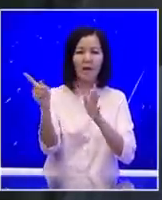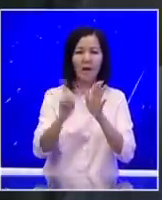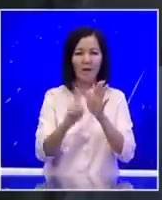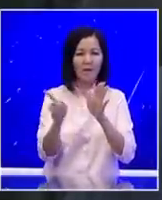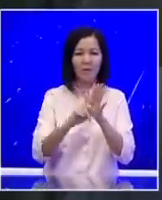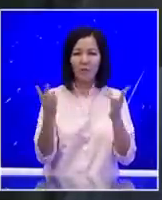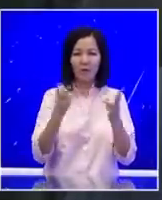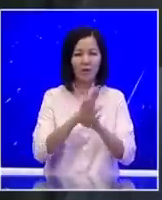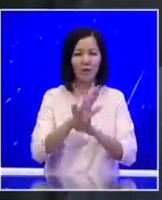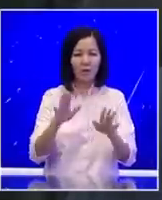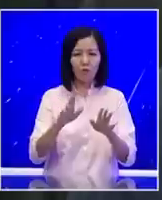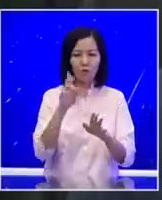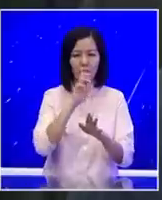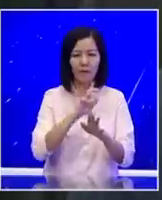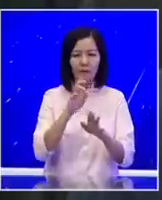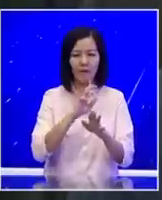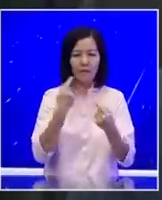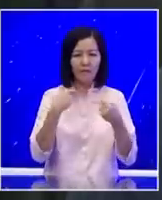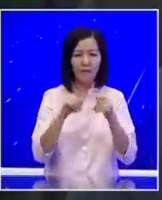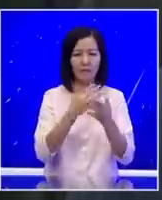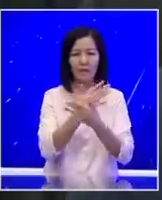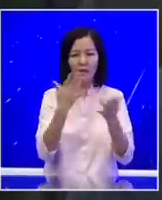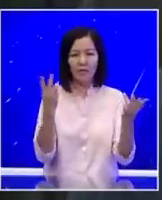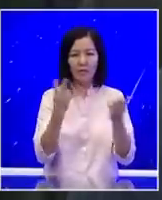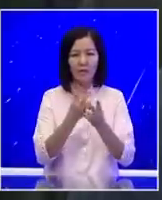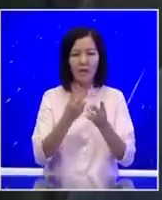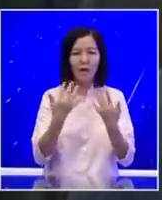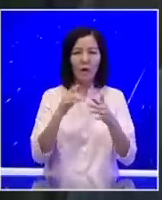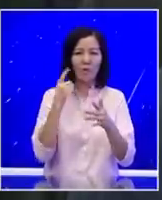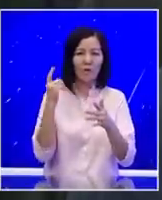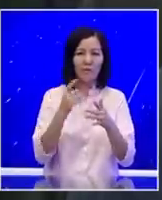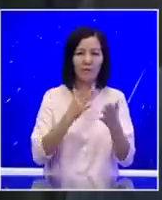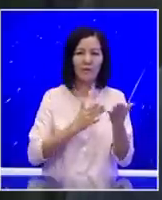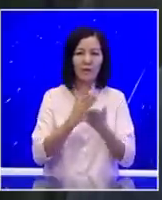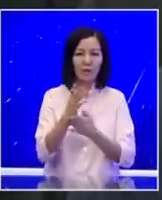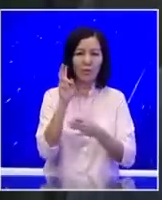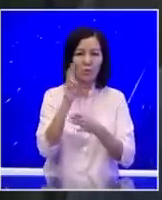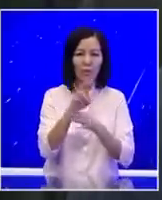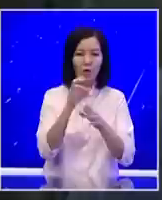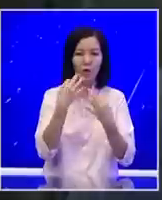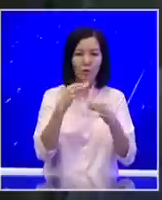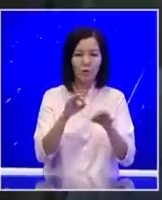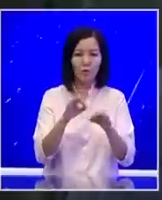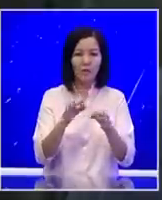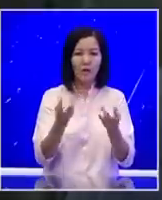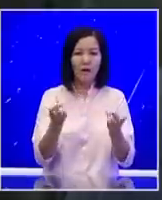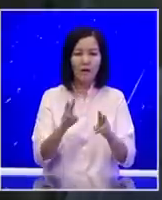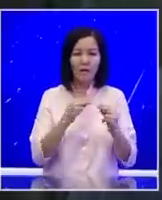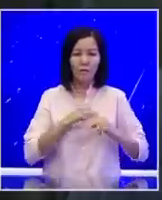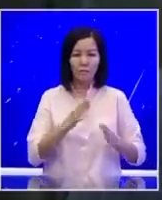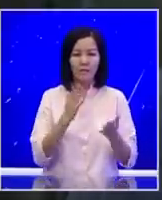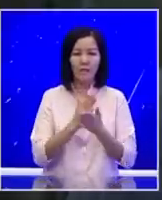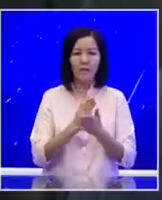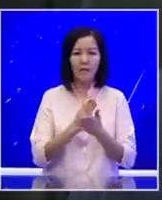жоқ. Жанар жағармай техниканың құрал-саймандарын қажет еткен шаруашылықтарға ғана кіруге рұқсат береміз. Қалғандары жұмыстарын істесін. Аудандық